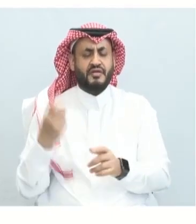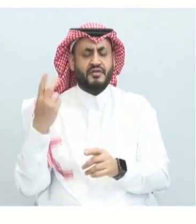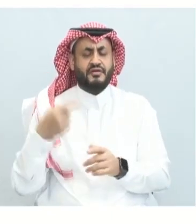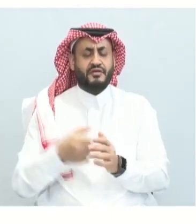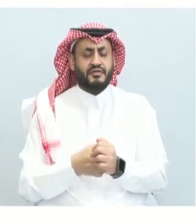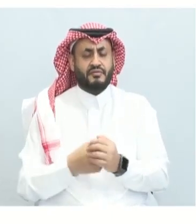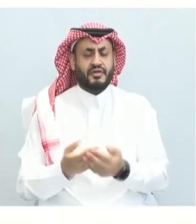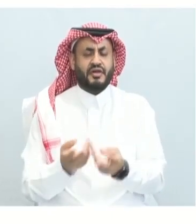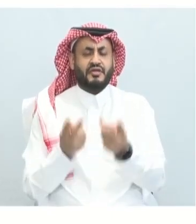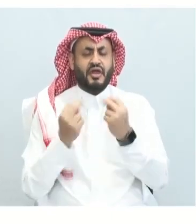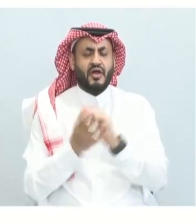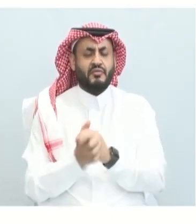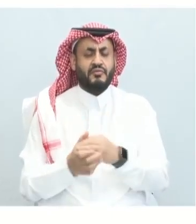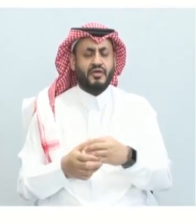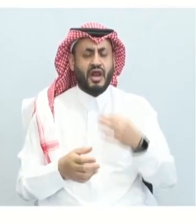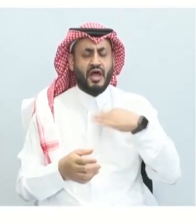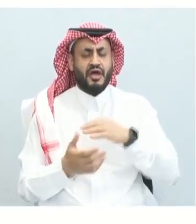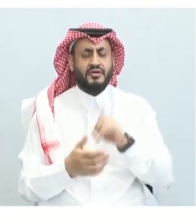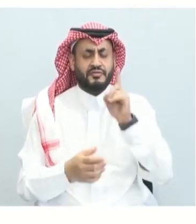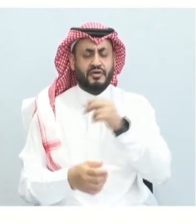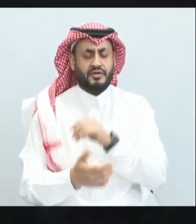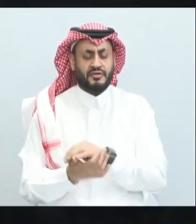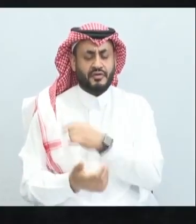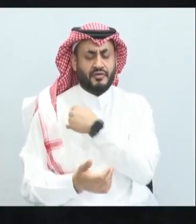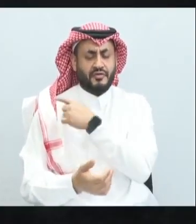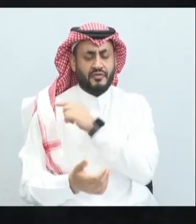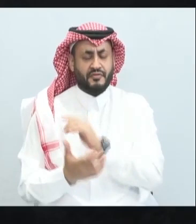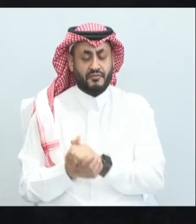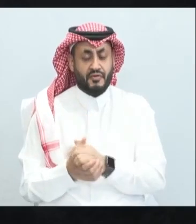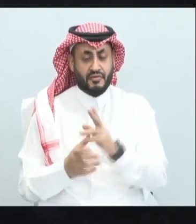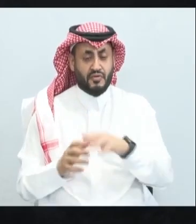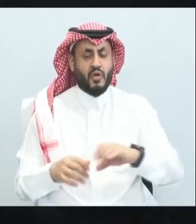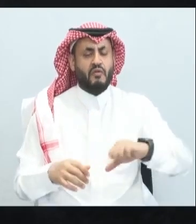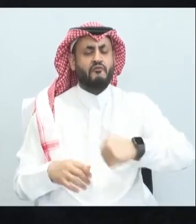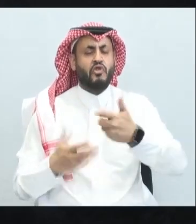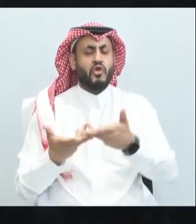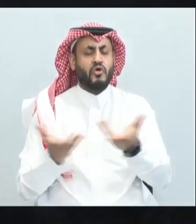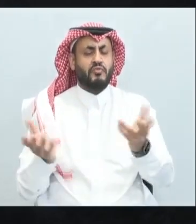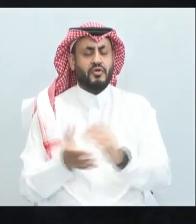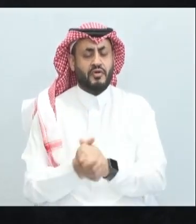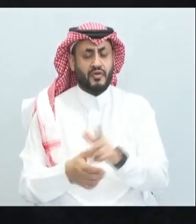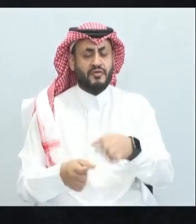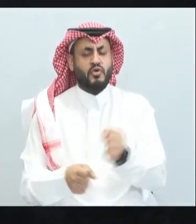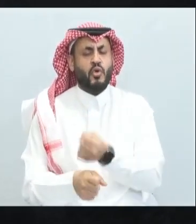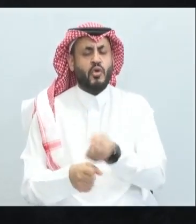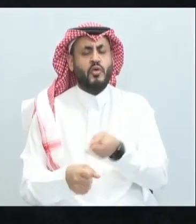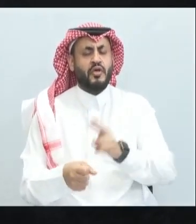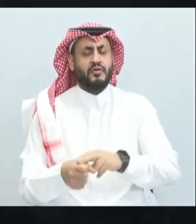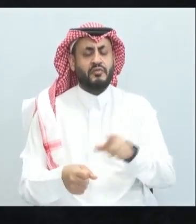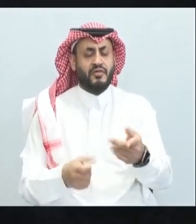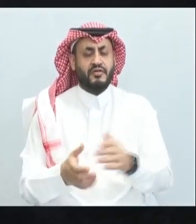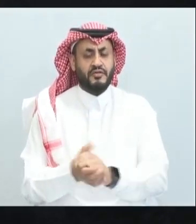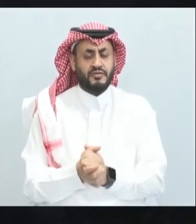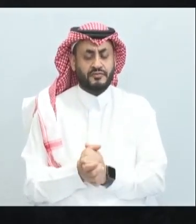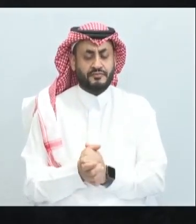اجله من الله تعالى وذكرنا الفضل الكبير الذي يحصله المؤمن عندما يواظب على هذه السن الرواتب وهو